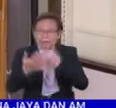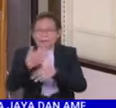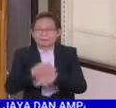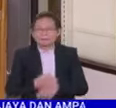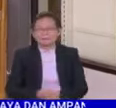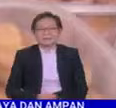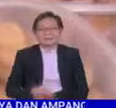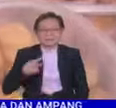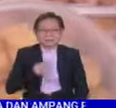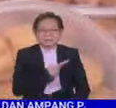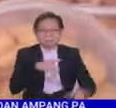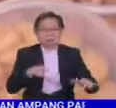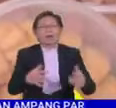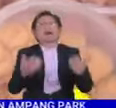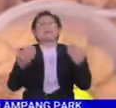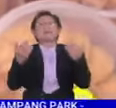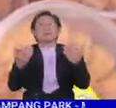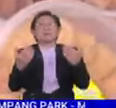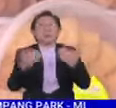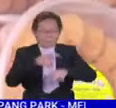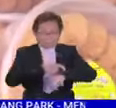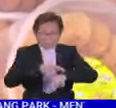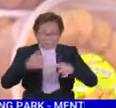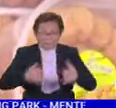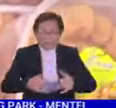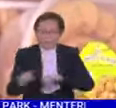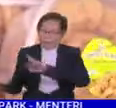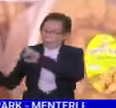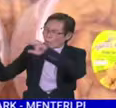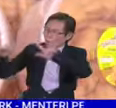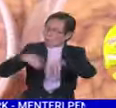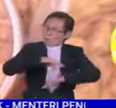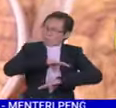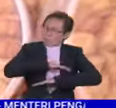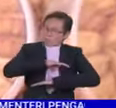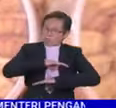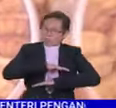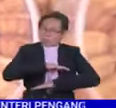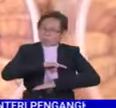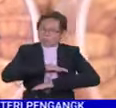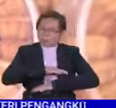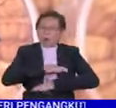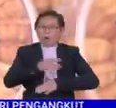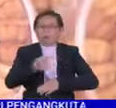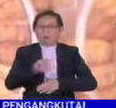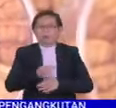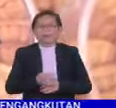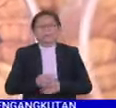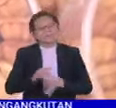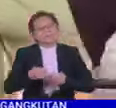cara-cara yang kita buat semua, dan Alhamdulillah buat masa ini pengunjung sangat berpuas hati dengan kita punya komitmen yang kita bagi dengan diorang, kerjasama